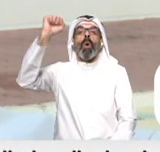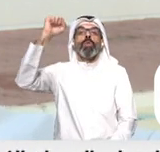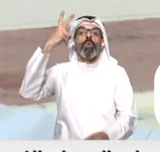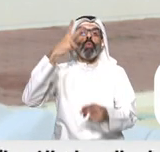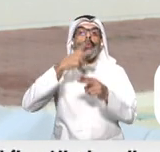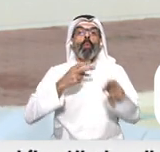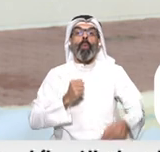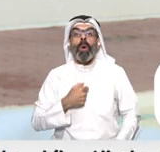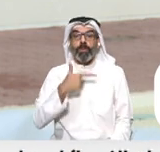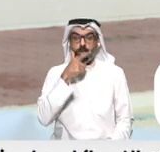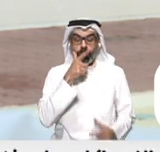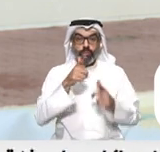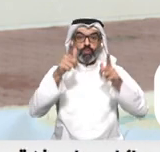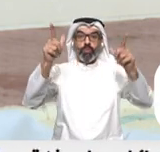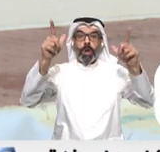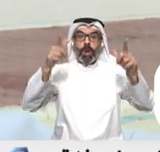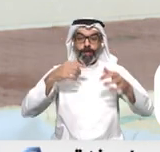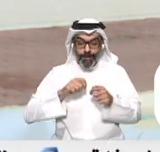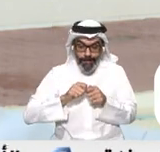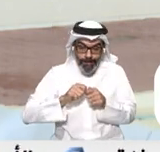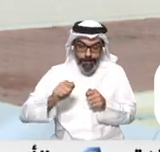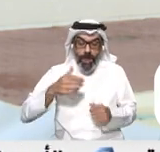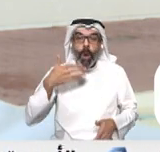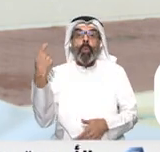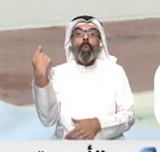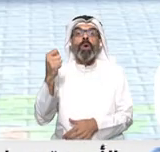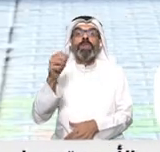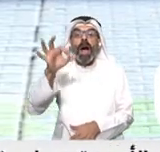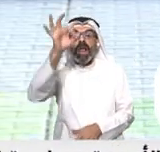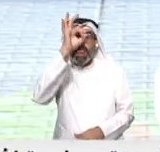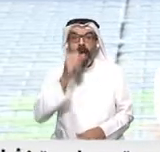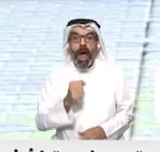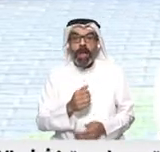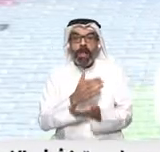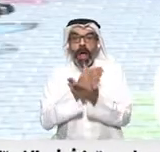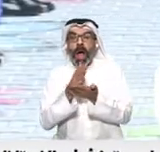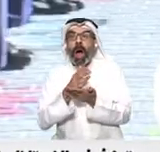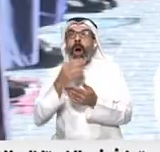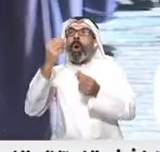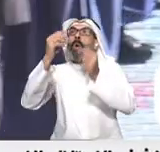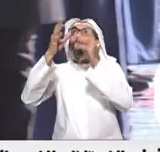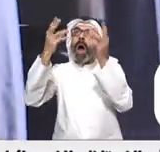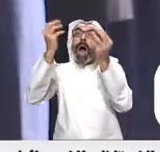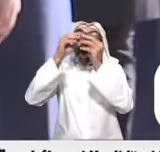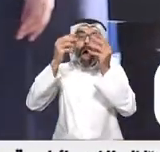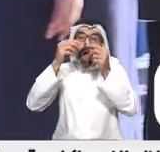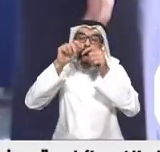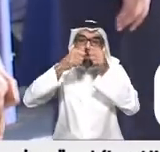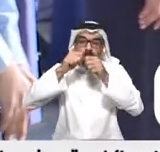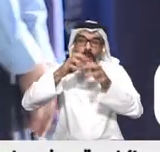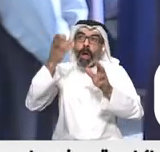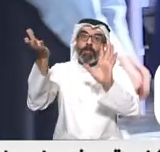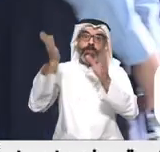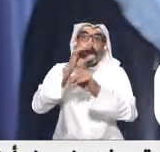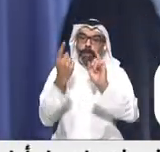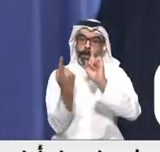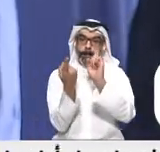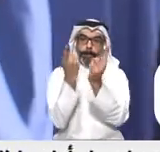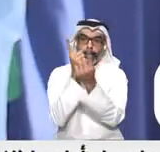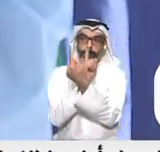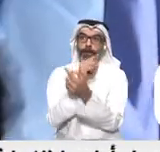الصباح، وطبعا امتدادا لحملة وزارة الداخلية لإزالة الإعلام التالفة والمتهالكة وجهنا